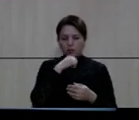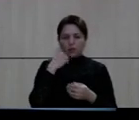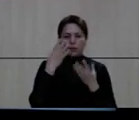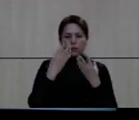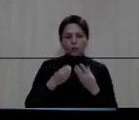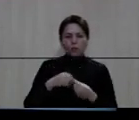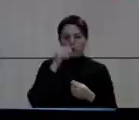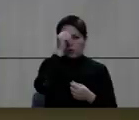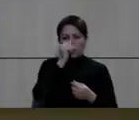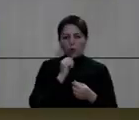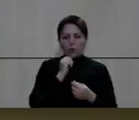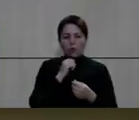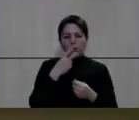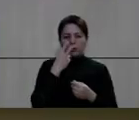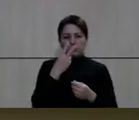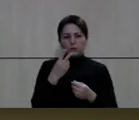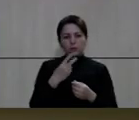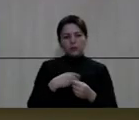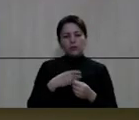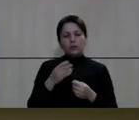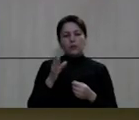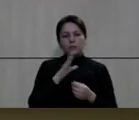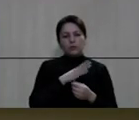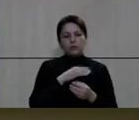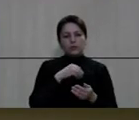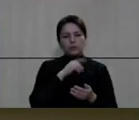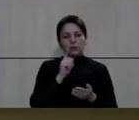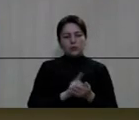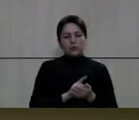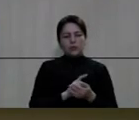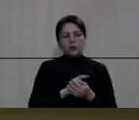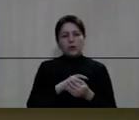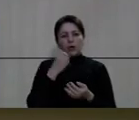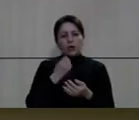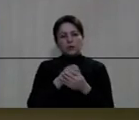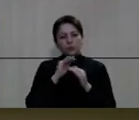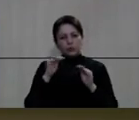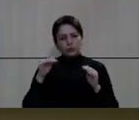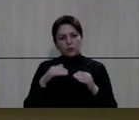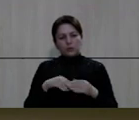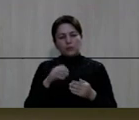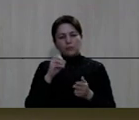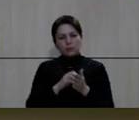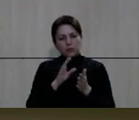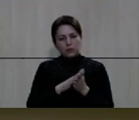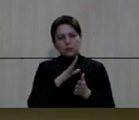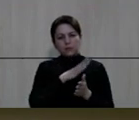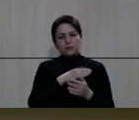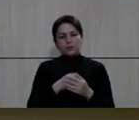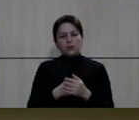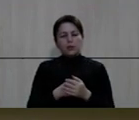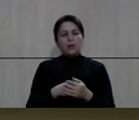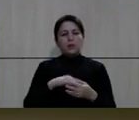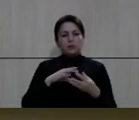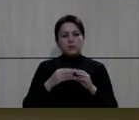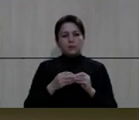kun, oy ko'rsatilgan bo'lishi shart. Aziz o'quvchilar, belgilab oldingizmi?